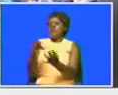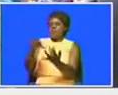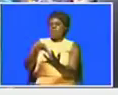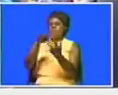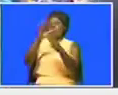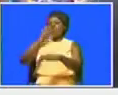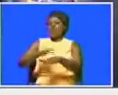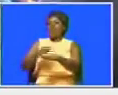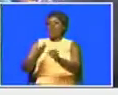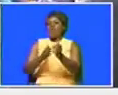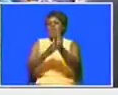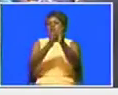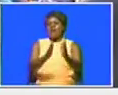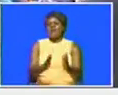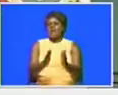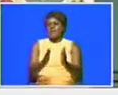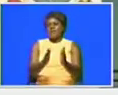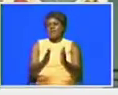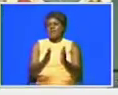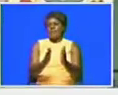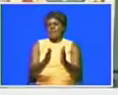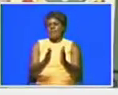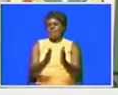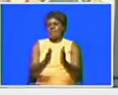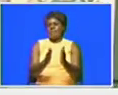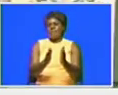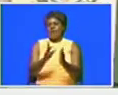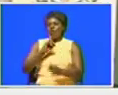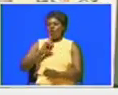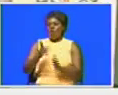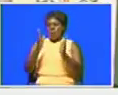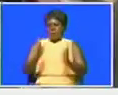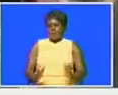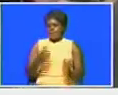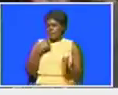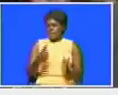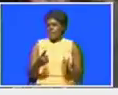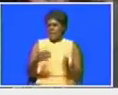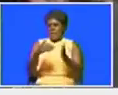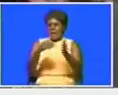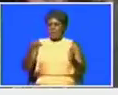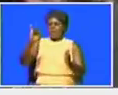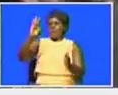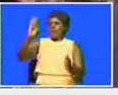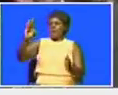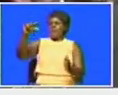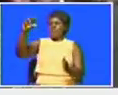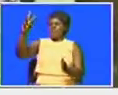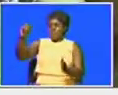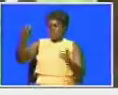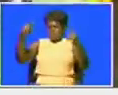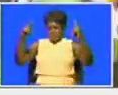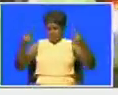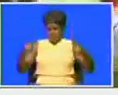suri ile na chua kwa mulika Kenya hii mzuri. And according to the prison's commander Eunice Odhiambo, the anti-FGM war is taking shape since most of those